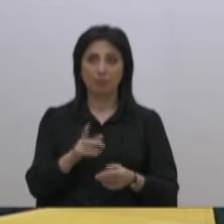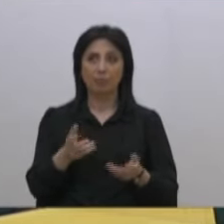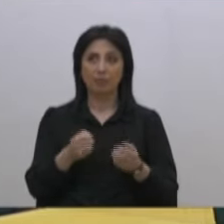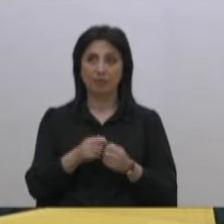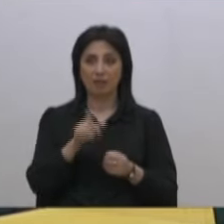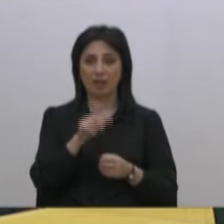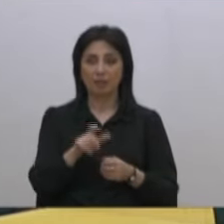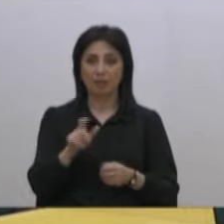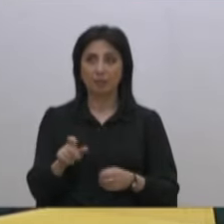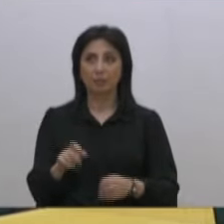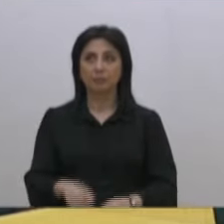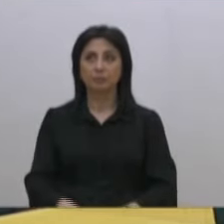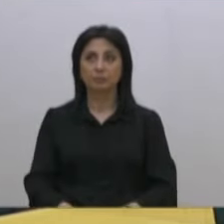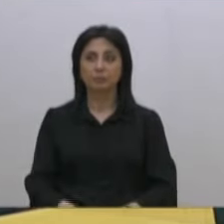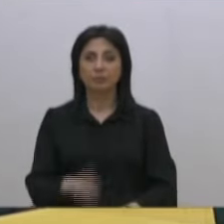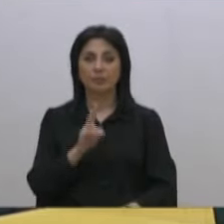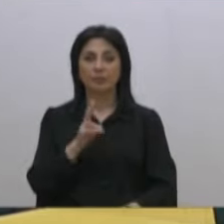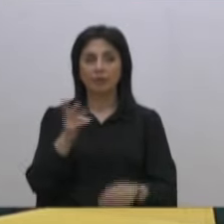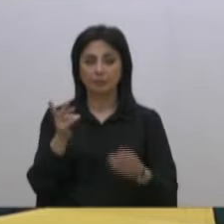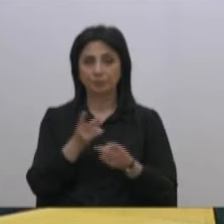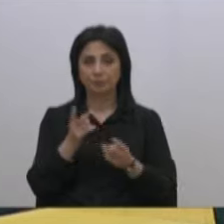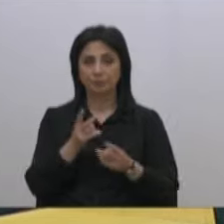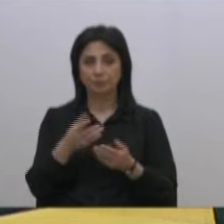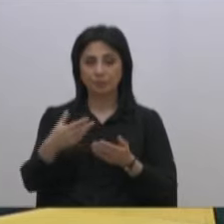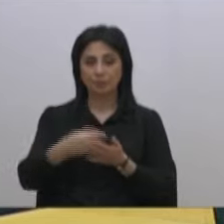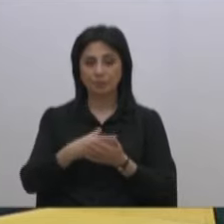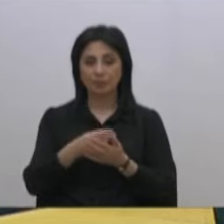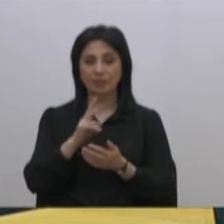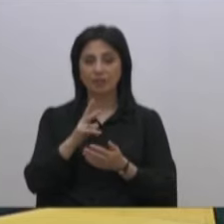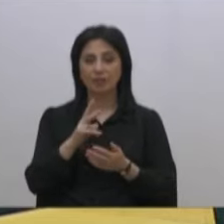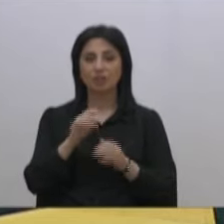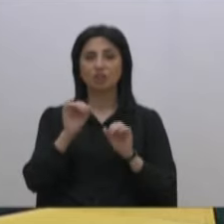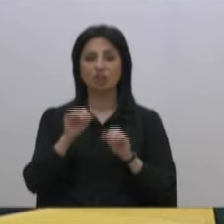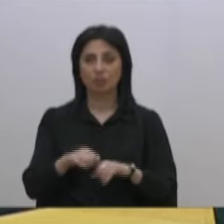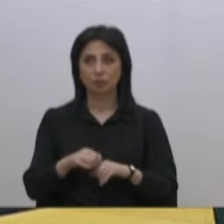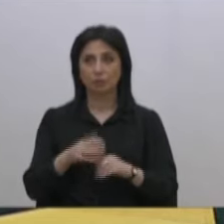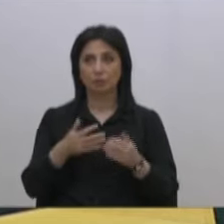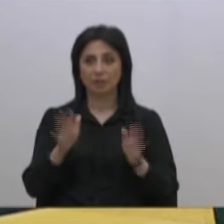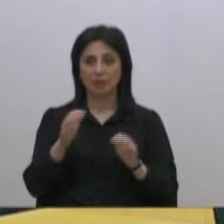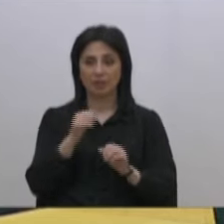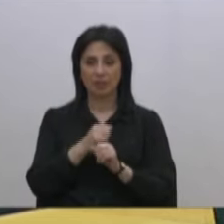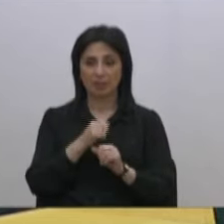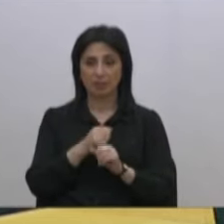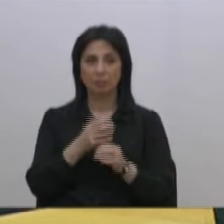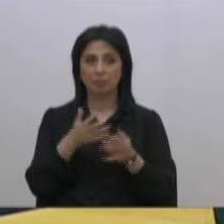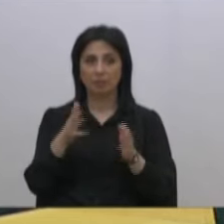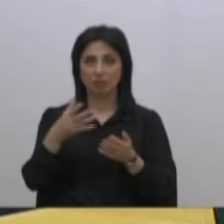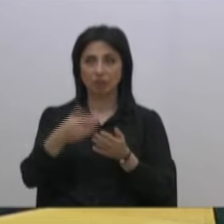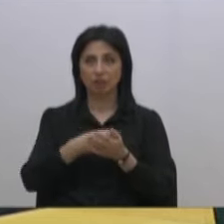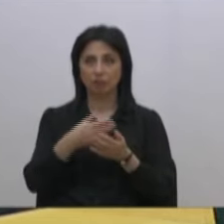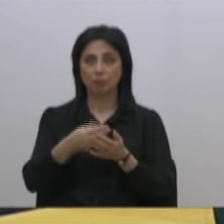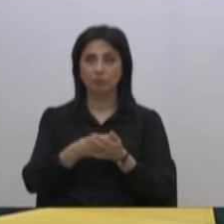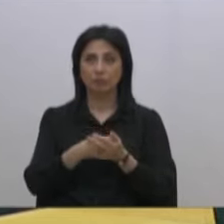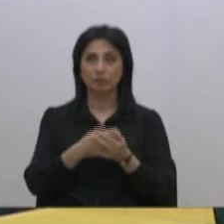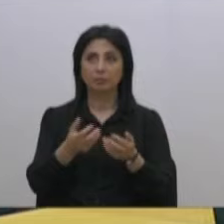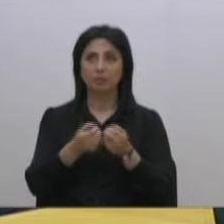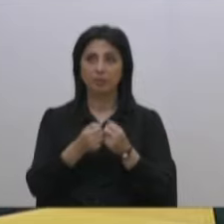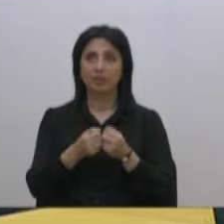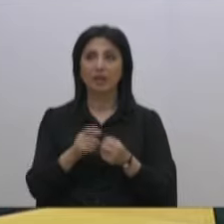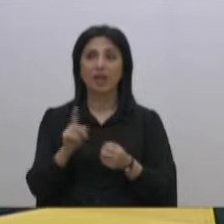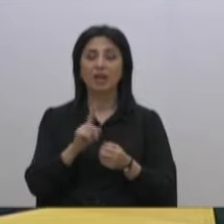მიიღეს ადამიანებმა, ვისაც ჭირდებოდათ შემოსავალი და ვისაც შეეძლოთ მეტი გაეკეთებინათ და მეტი შემოსავალი